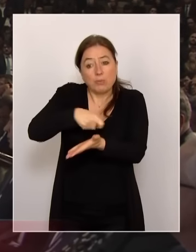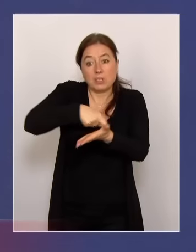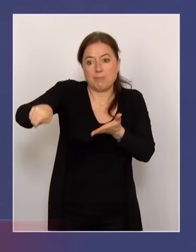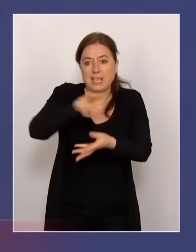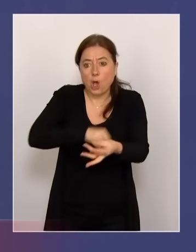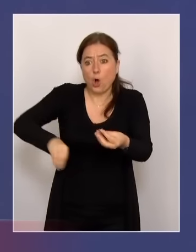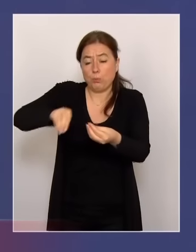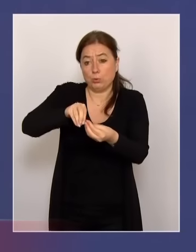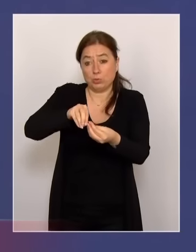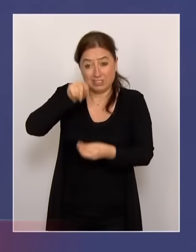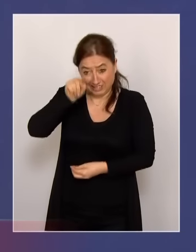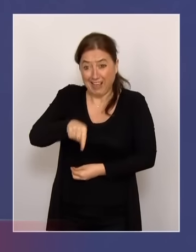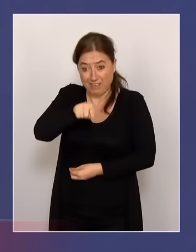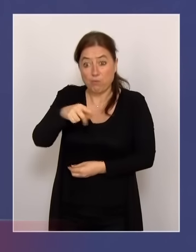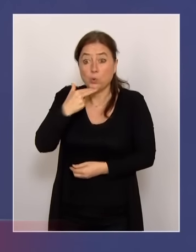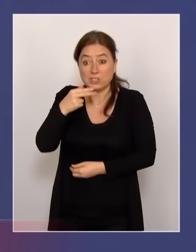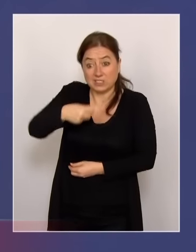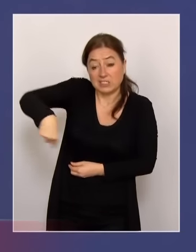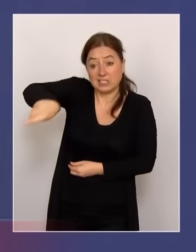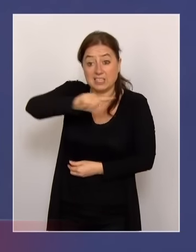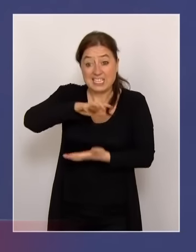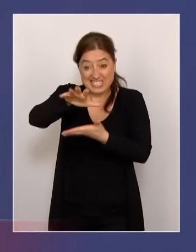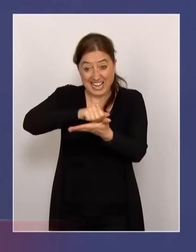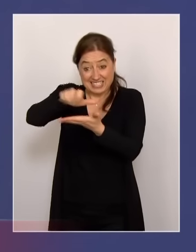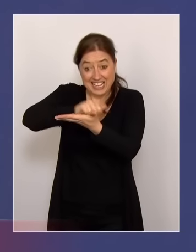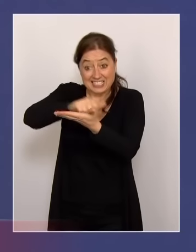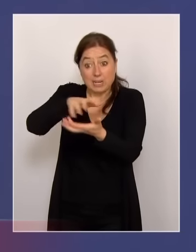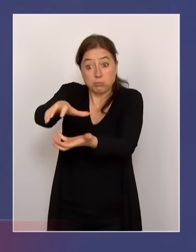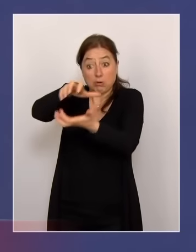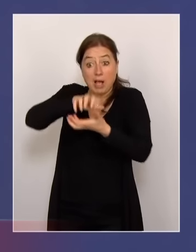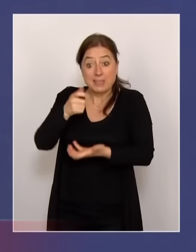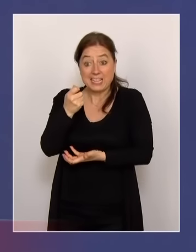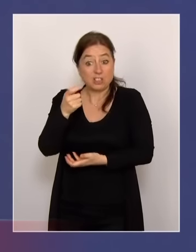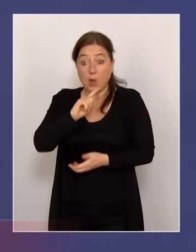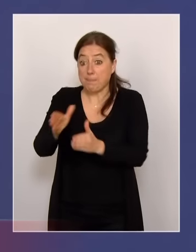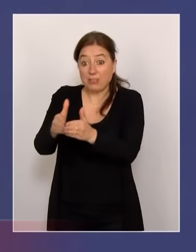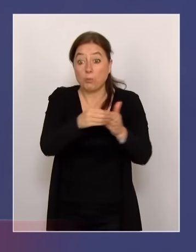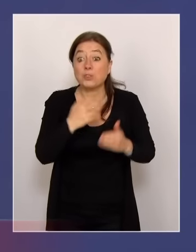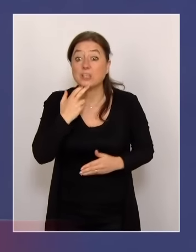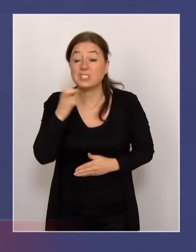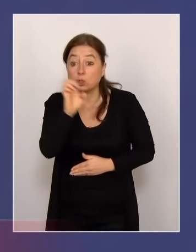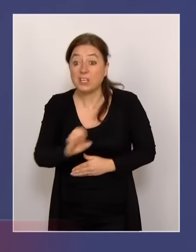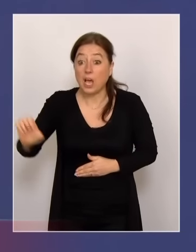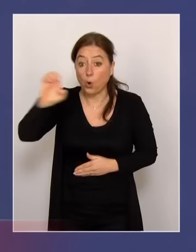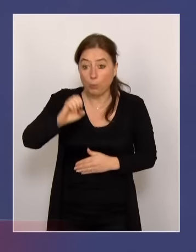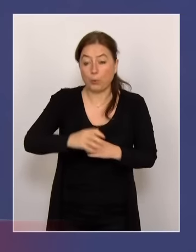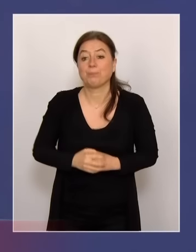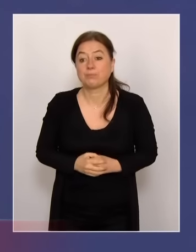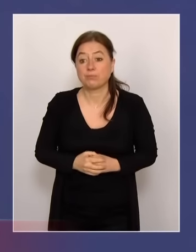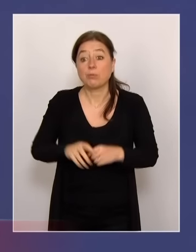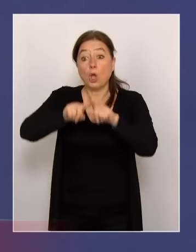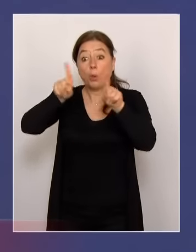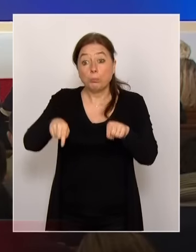européens qui sont à utiliser pour ce budget. Et puis, au-delà de la politique monétaire, au-delà de notre politique budgétaire commune